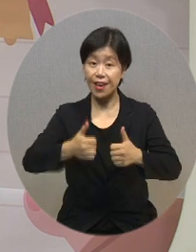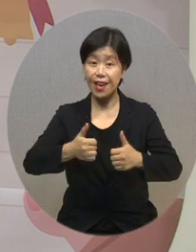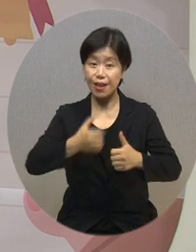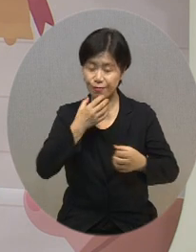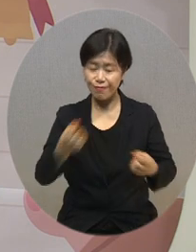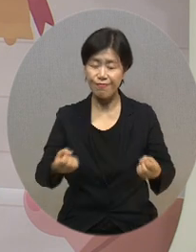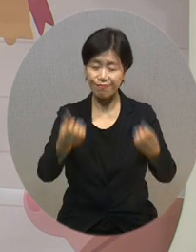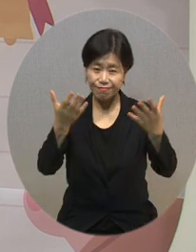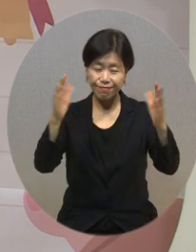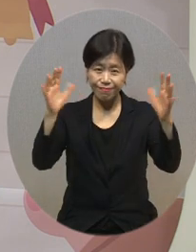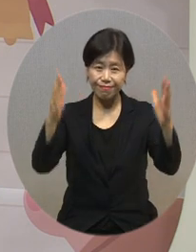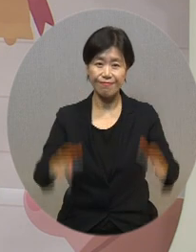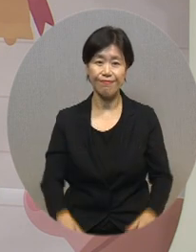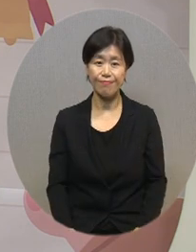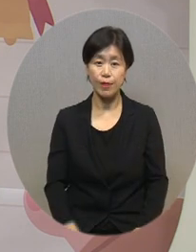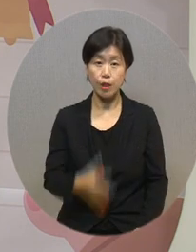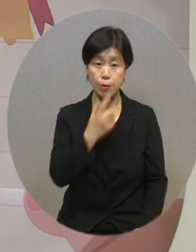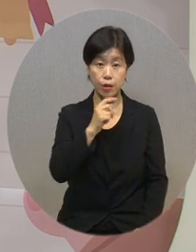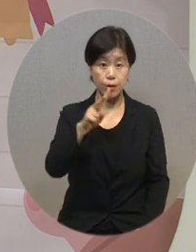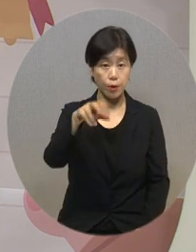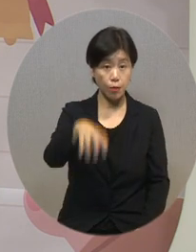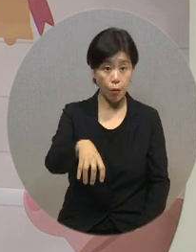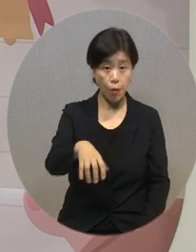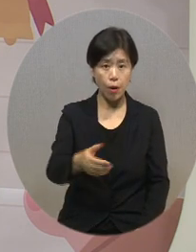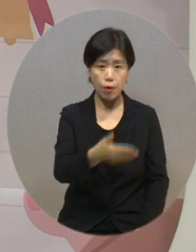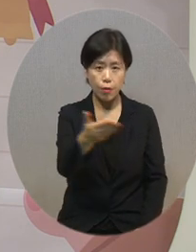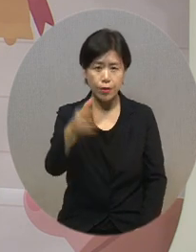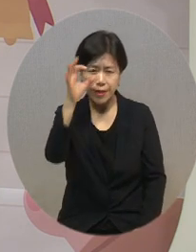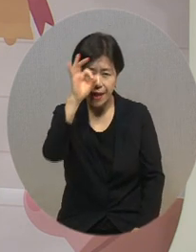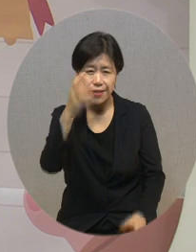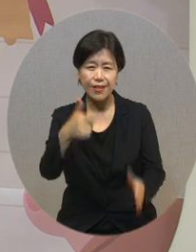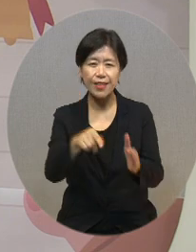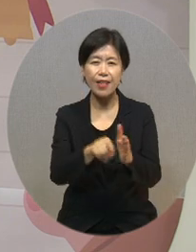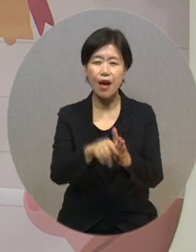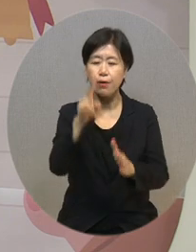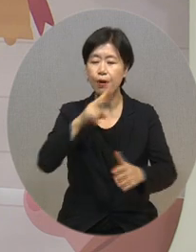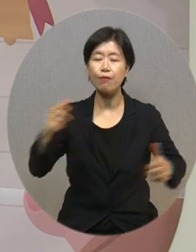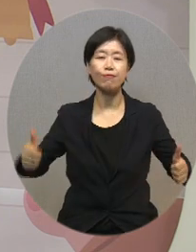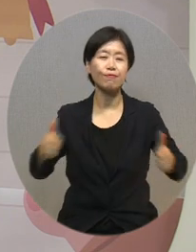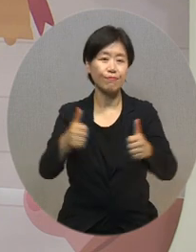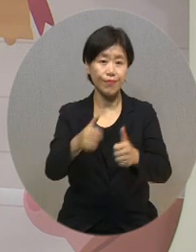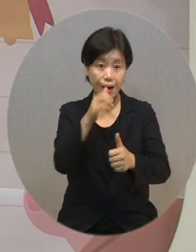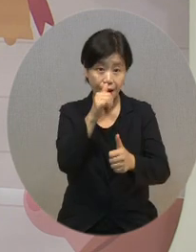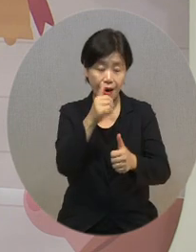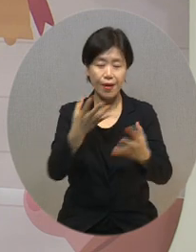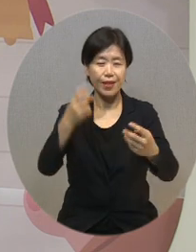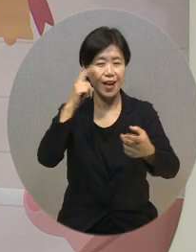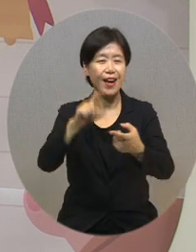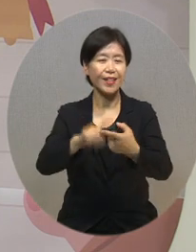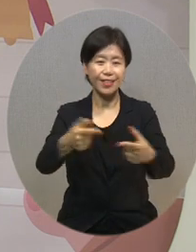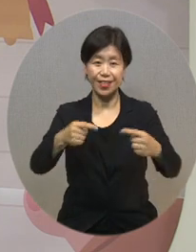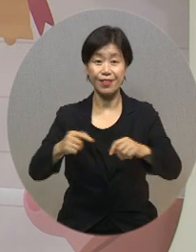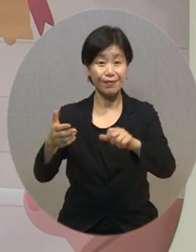축하합니다. 복지TV에서 숨은 실버 가수를 찾기 위한 예선전을 진행하니 많은 관심과 참여를